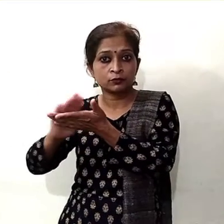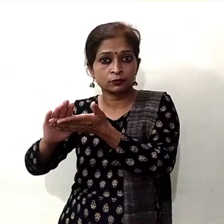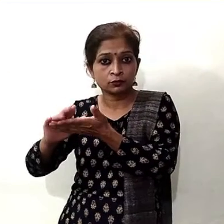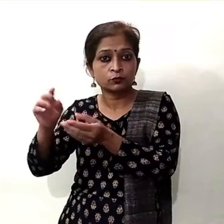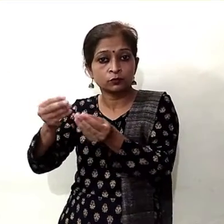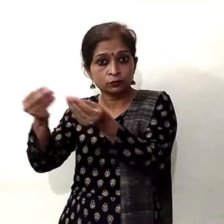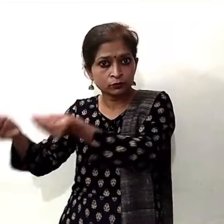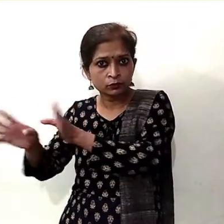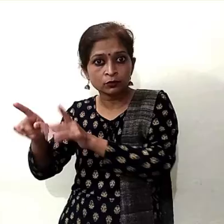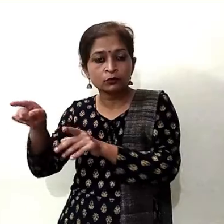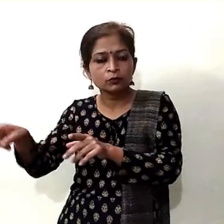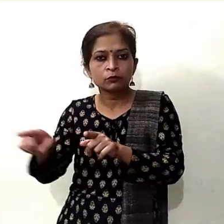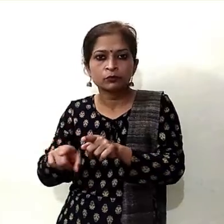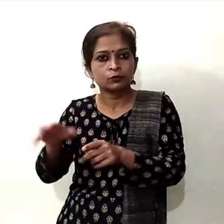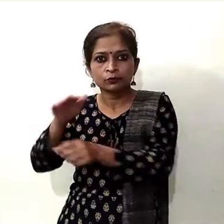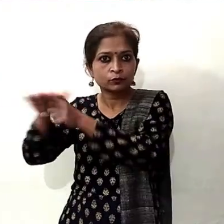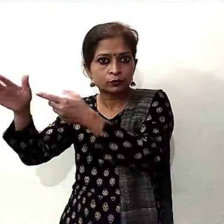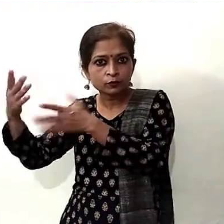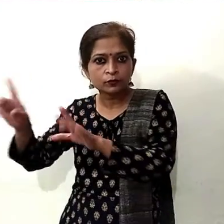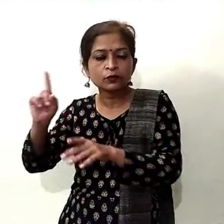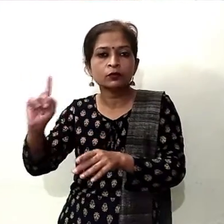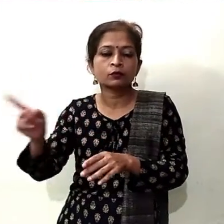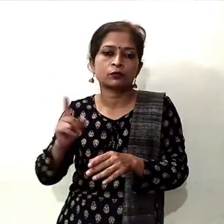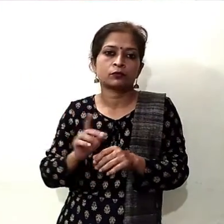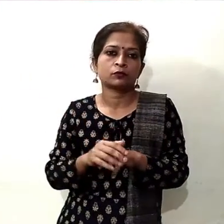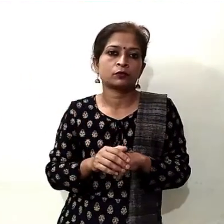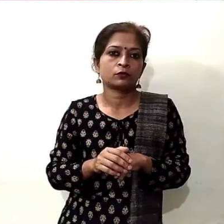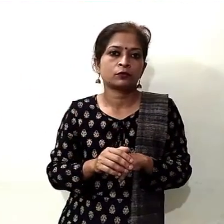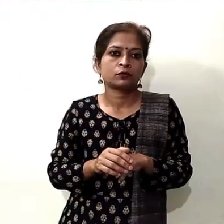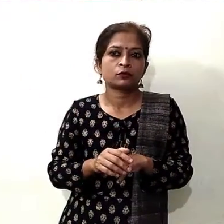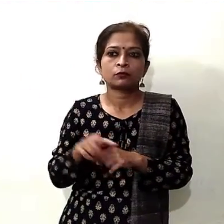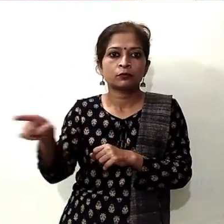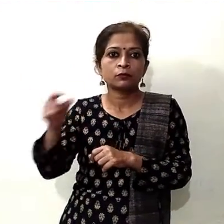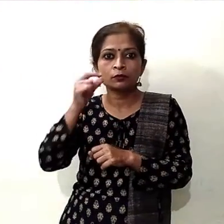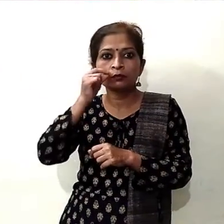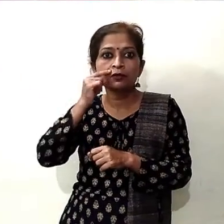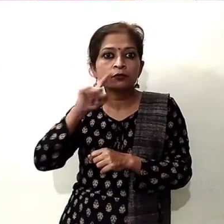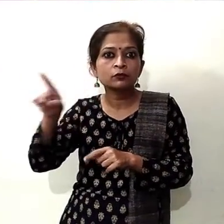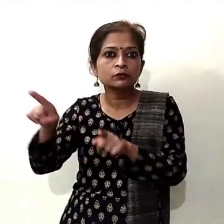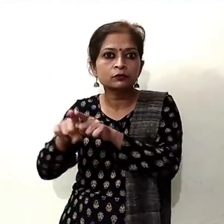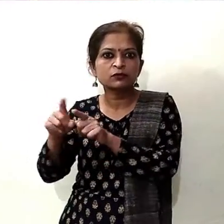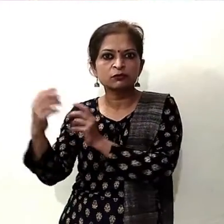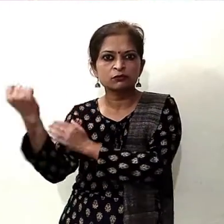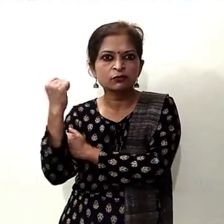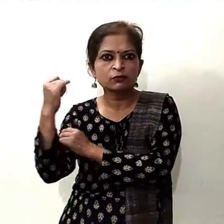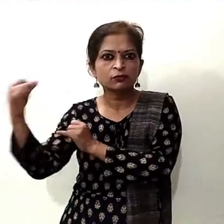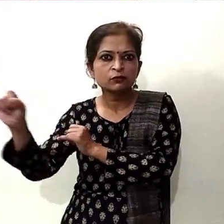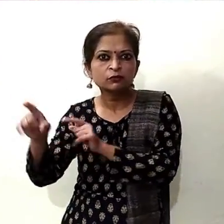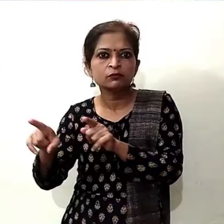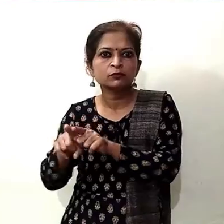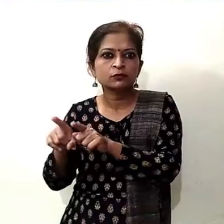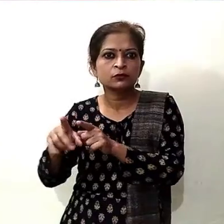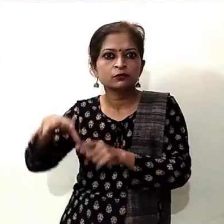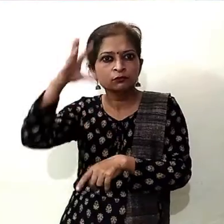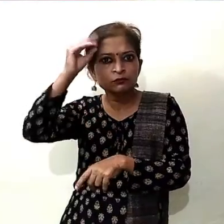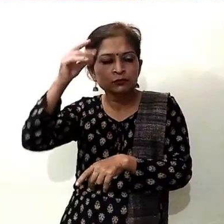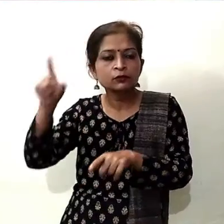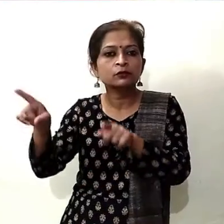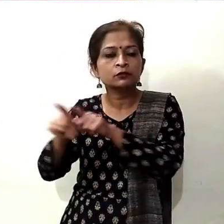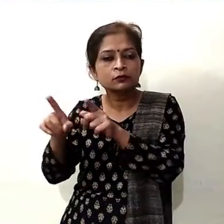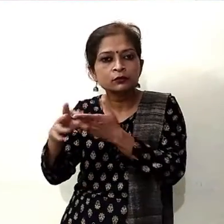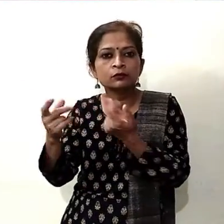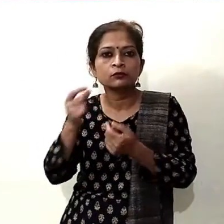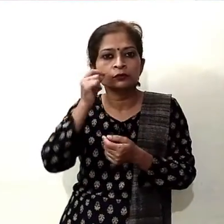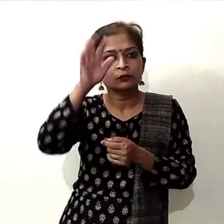लेकिन था तो असुर जी। जैसे शक्ति आ गई तो पावर करप्ट्स एंड करप्ट्स एब्सोल्युटली। तो पावर करप्ट